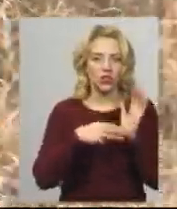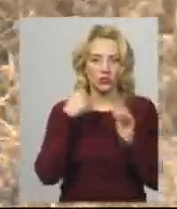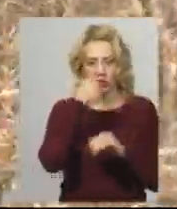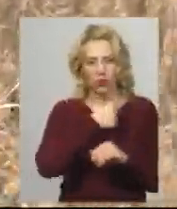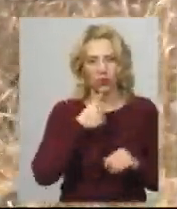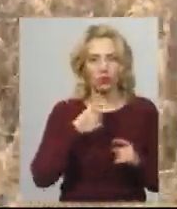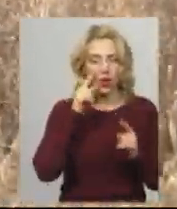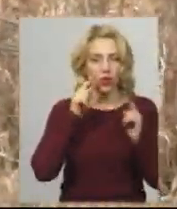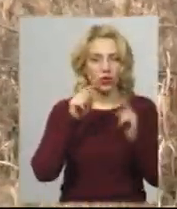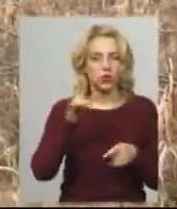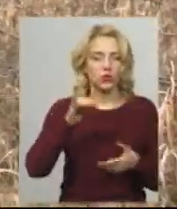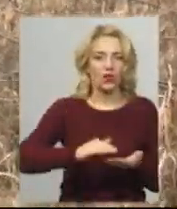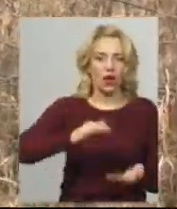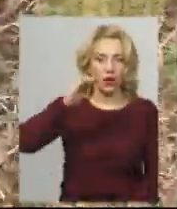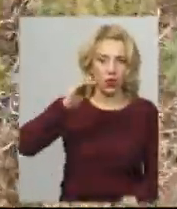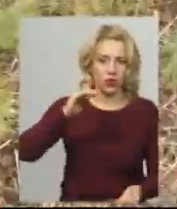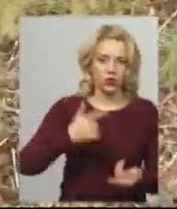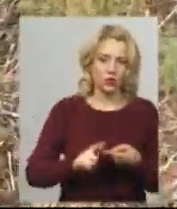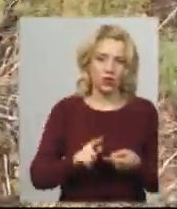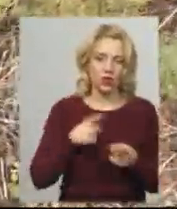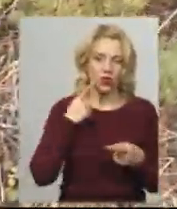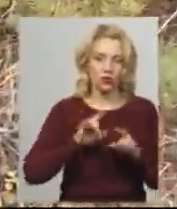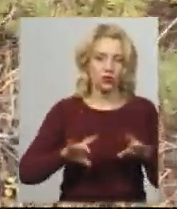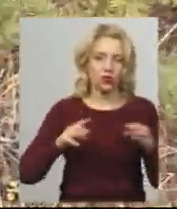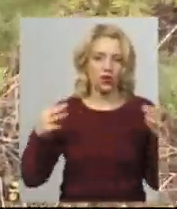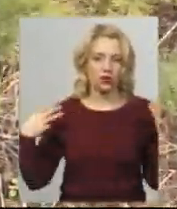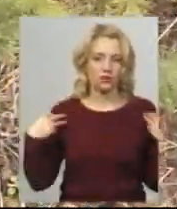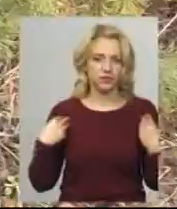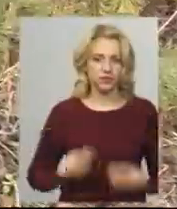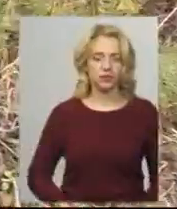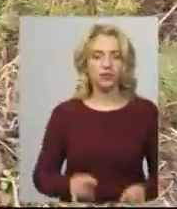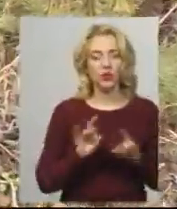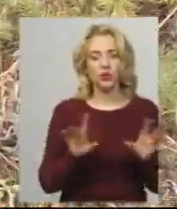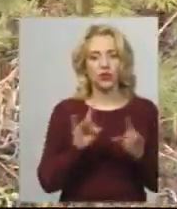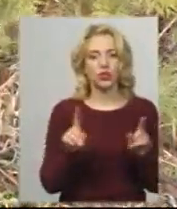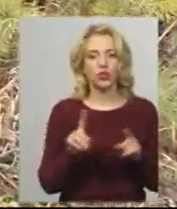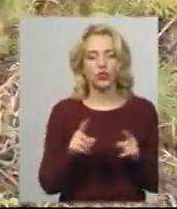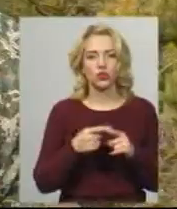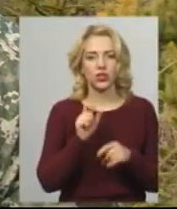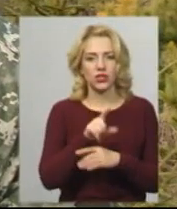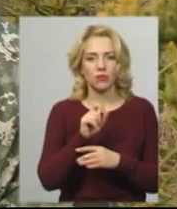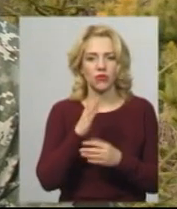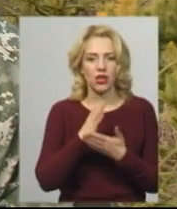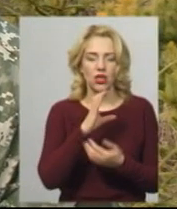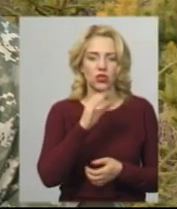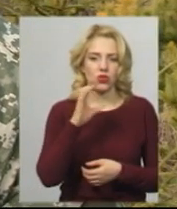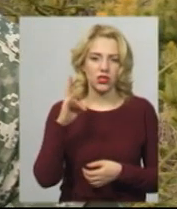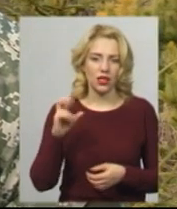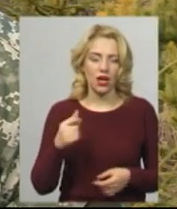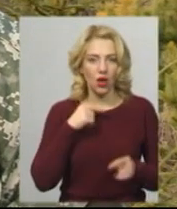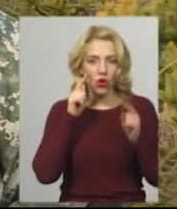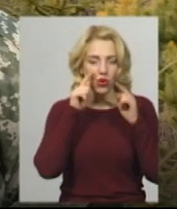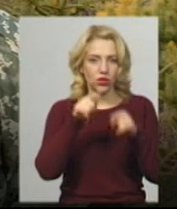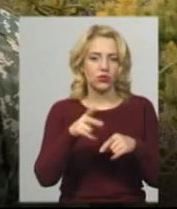орієнтуючись на розміри, каже начальник відділу Хмельницького лісомисливського господарства Сергій Гришак. Додає, є й замовлення на сосни. Орієнтуємося на самі